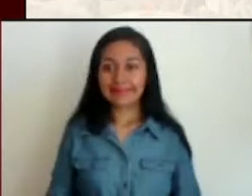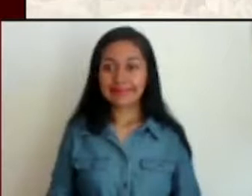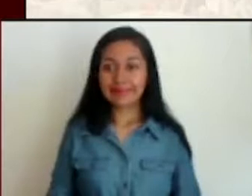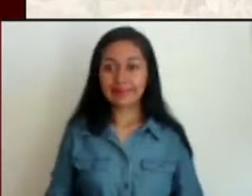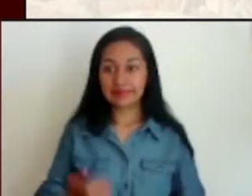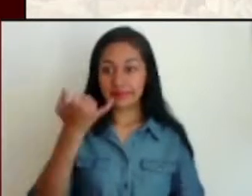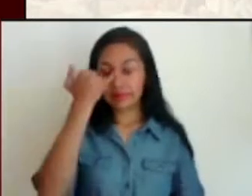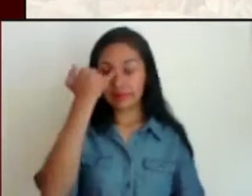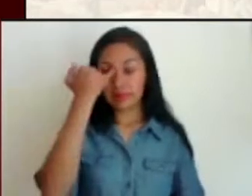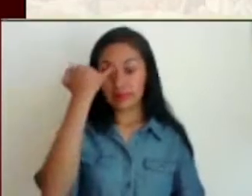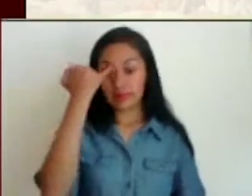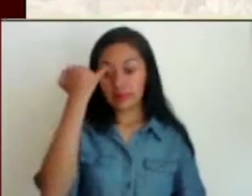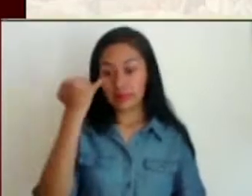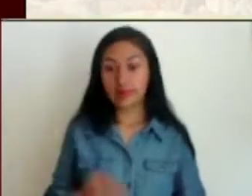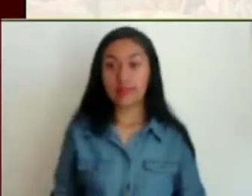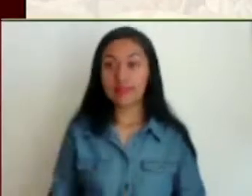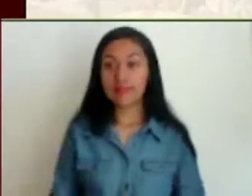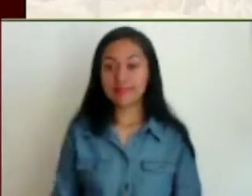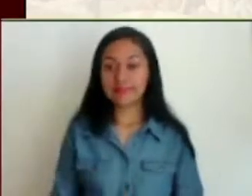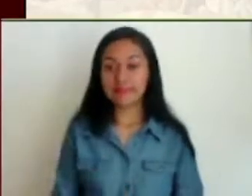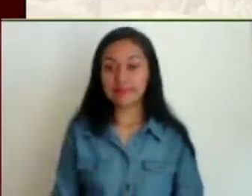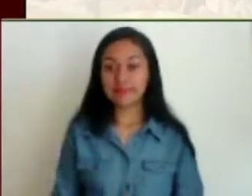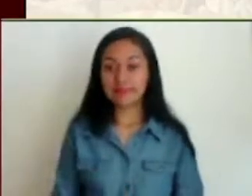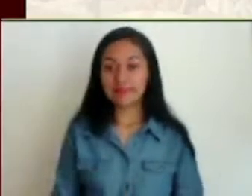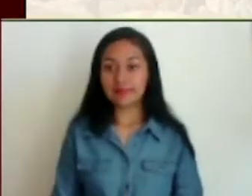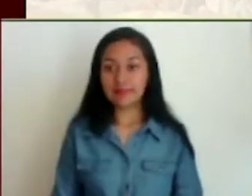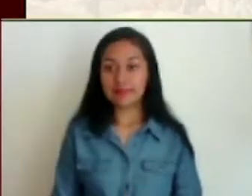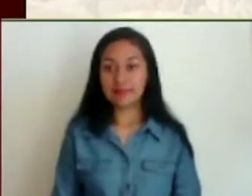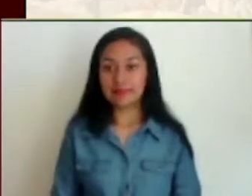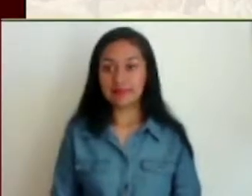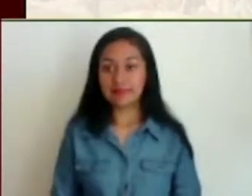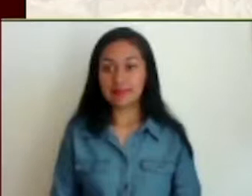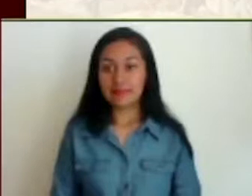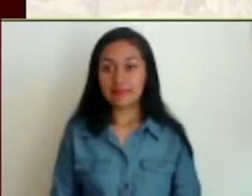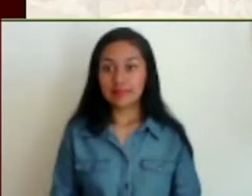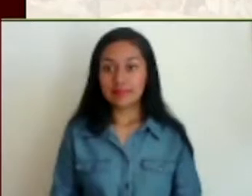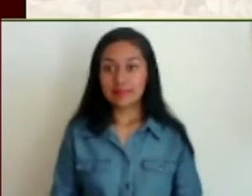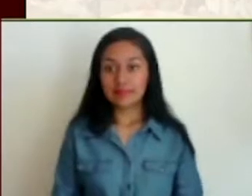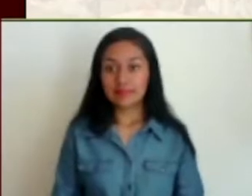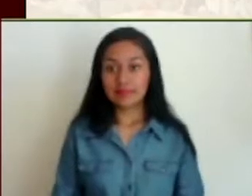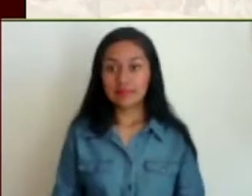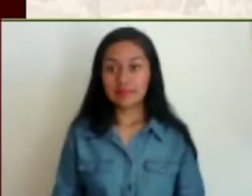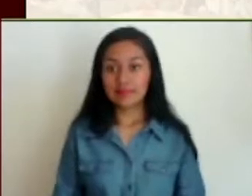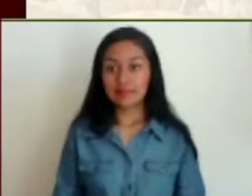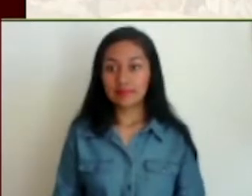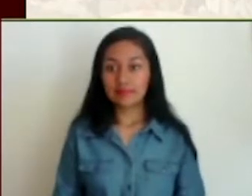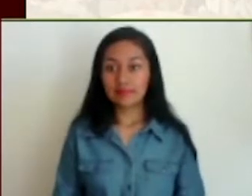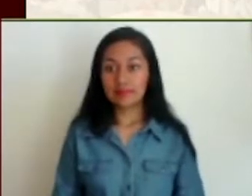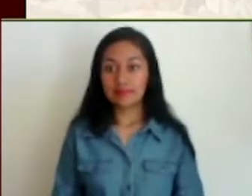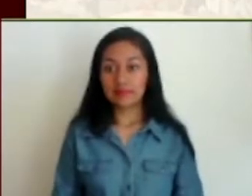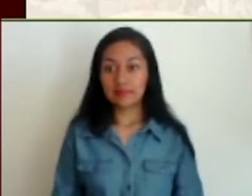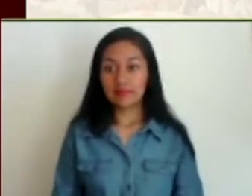peste, orientava invece per febbri epidemiche da denutrizione. L'espandersi del morbo e l'aumento